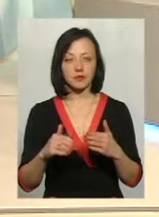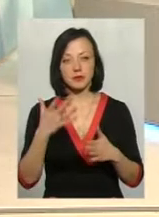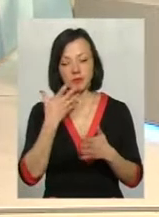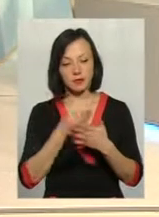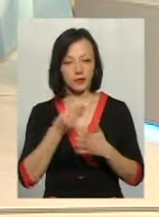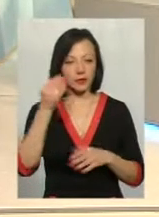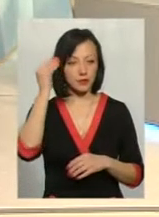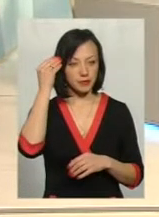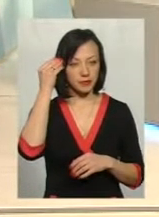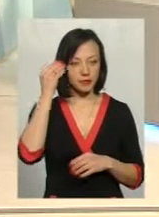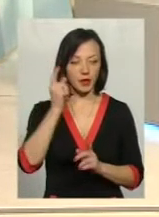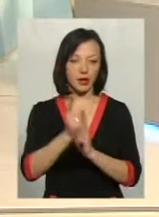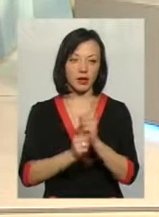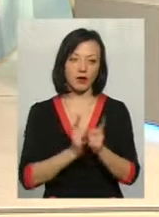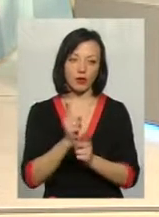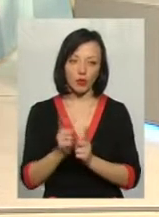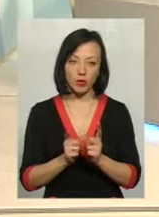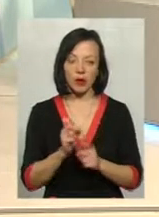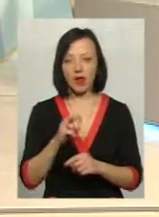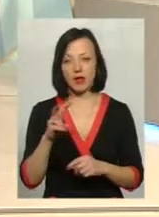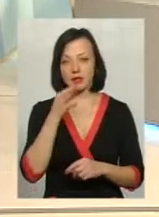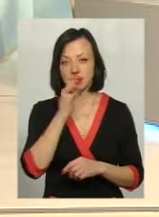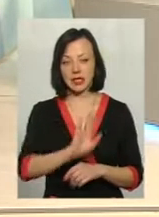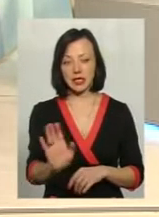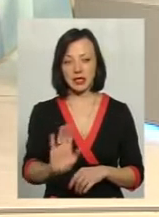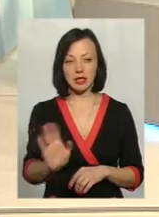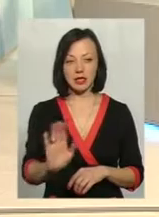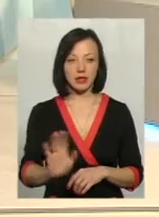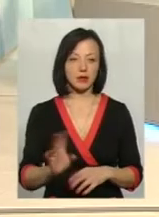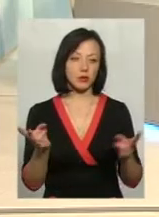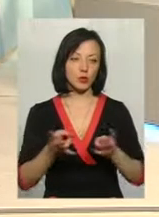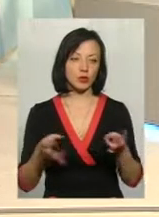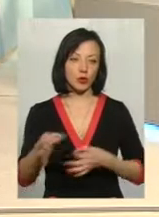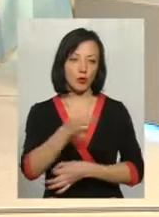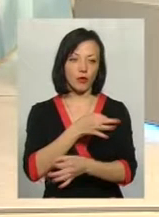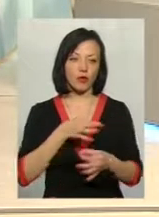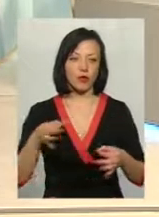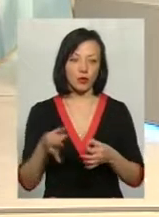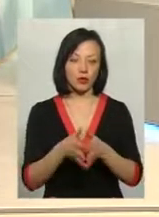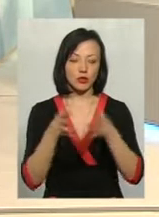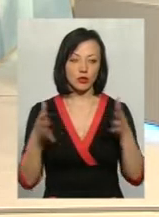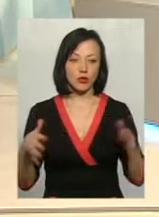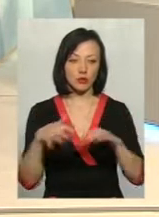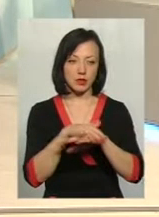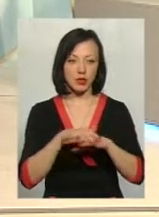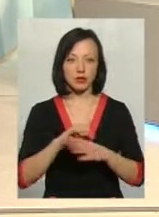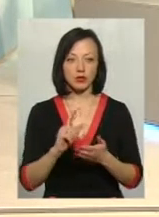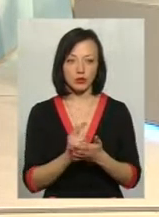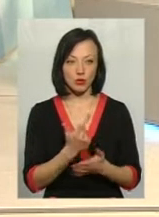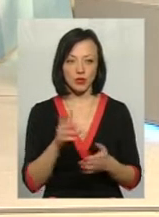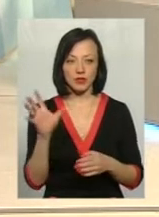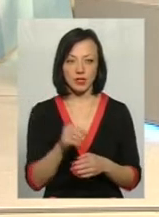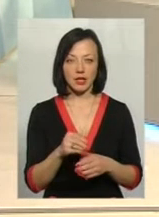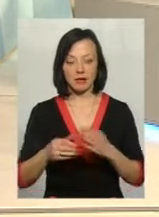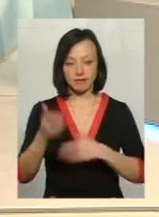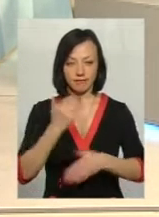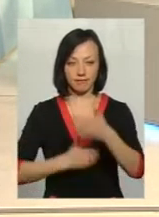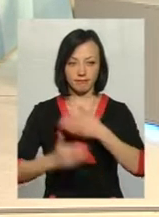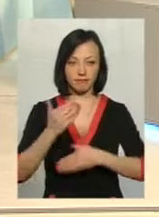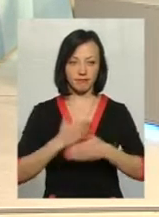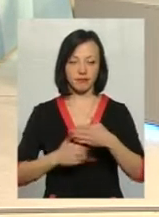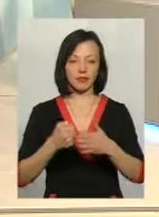бачення тієї реформи. Проте сказали, ні, потрібно ще обговорити на широкому загалі, і знову все відмотали назад